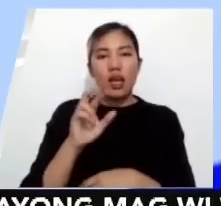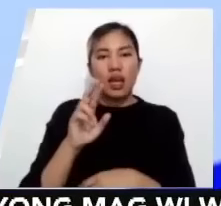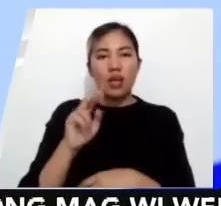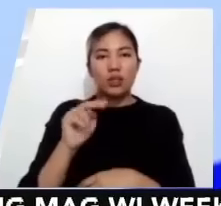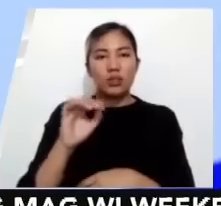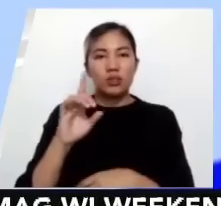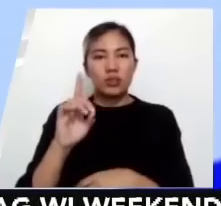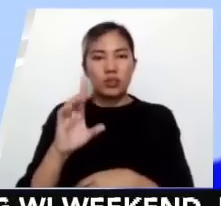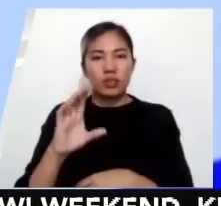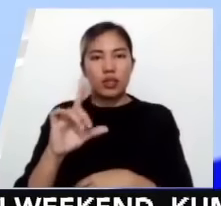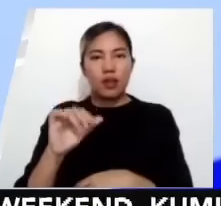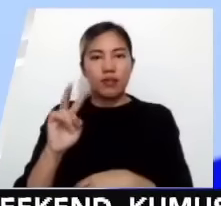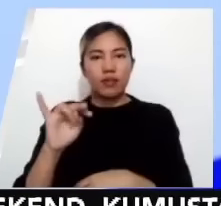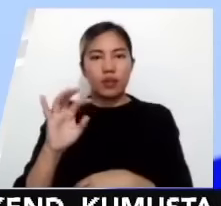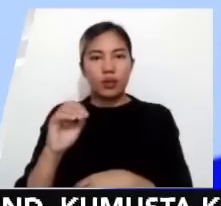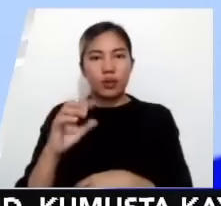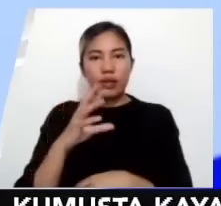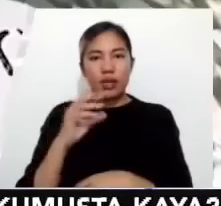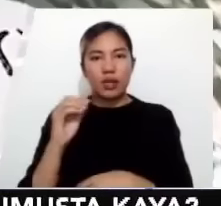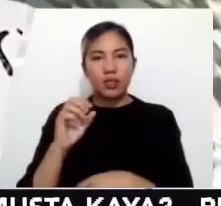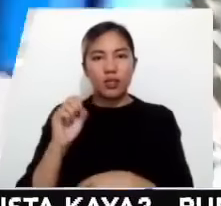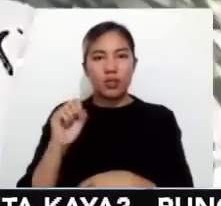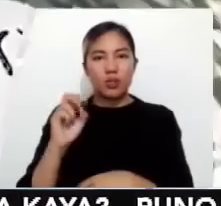sa success ng programa.